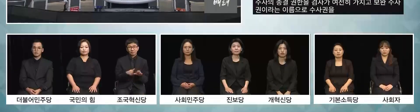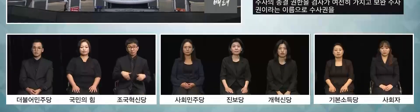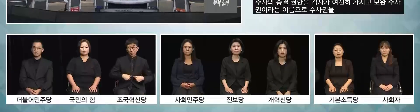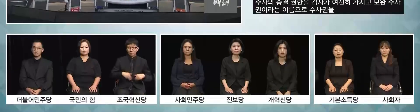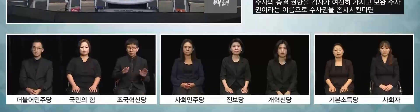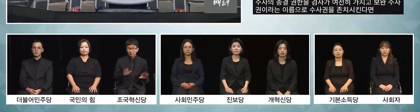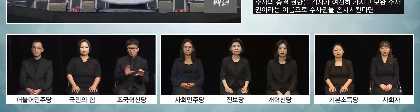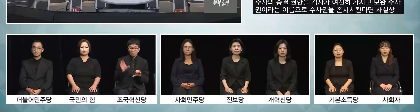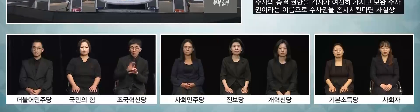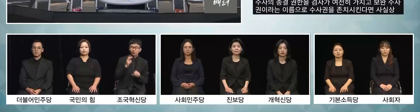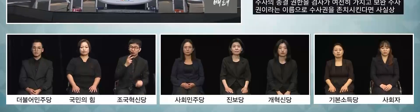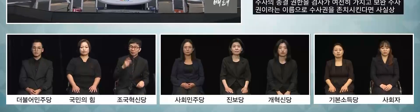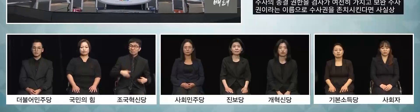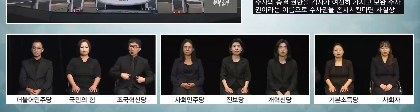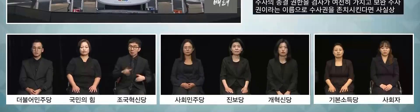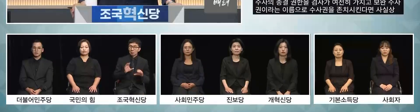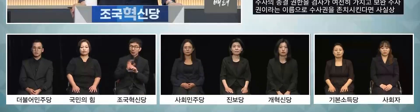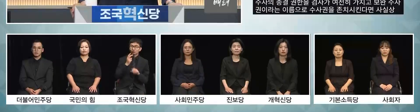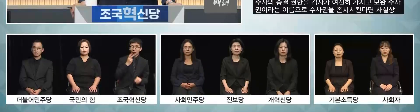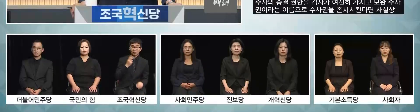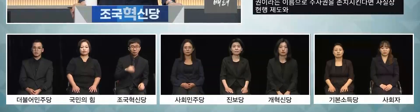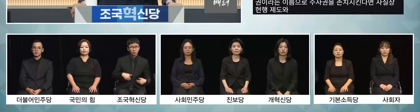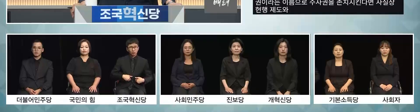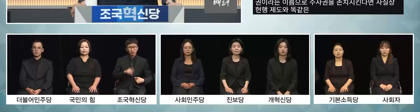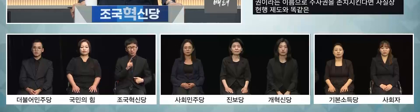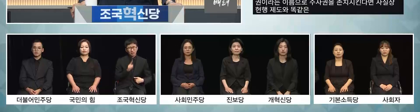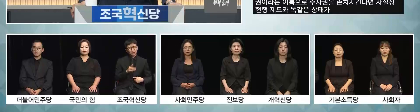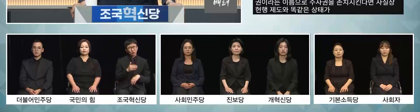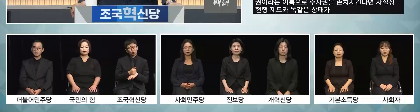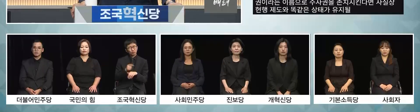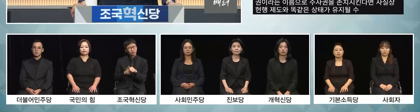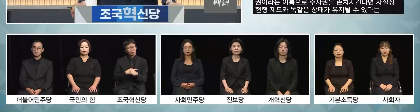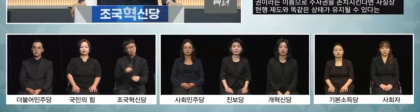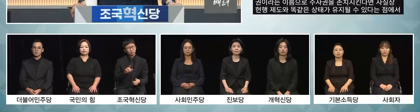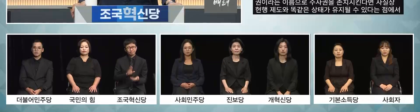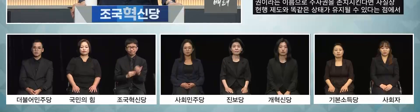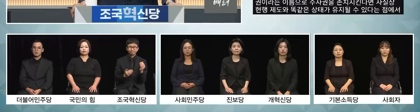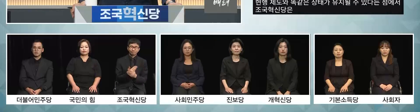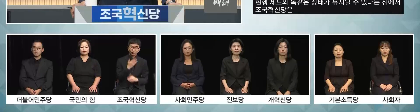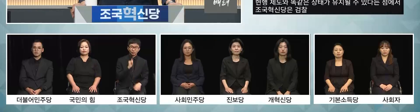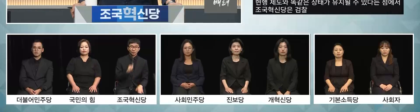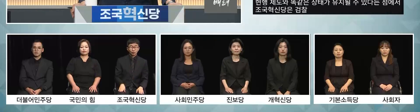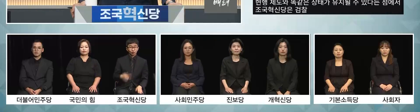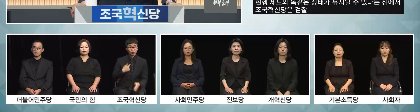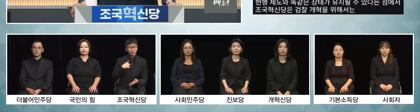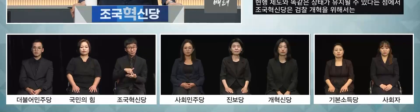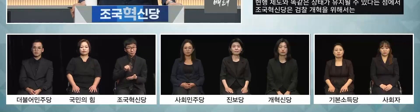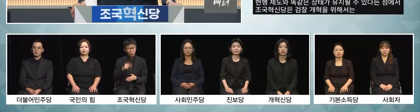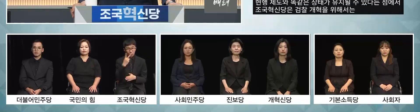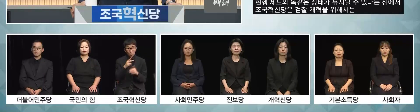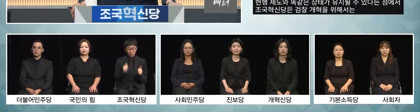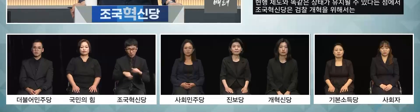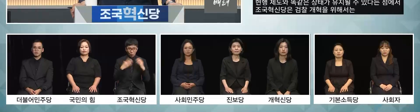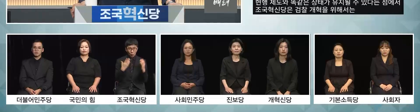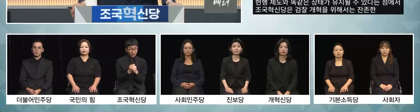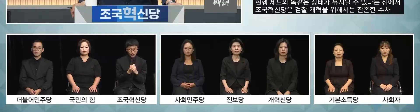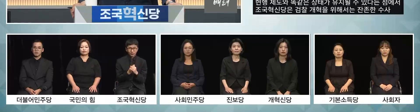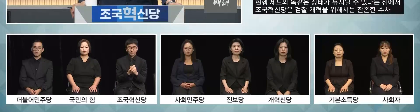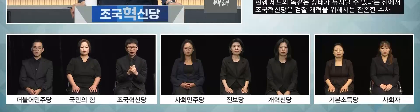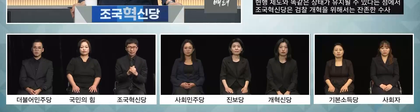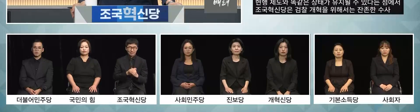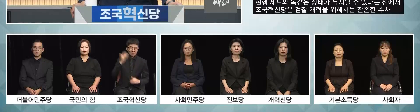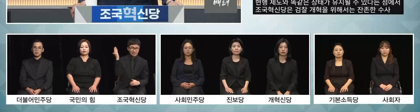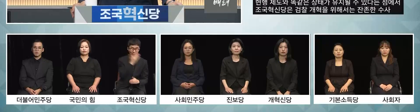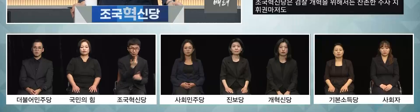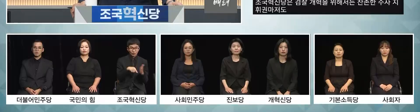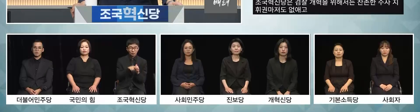제도와 똑같은 상태가 유지될 수 있다는 점에서 조국혁신당은 검찰 개혁을 위해서는 잔존한 수사 지휘권마저도 없애고